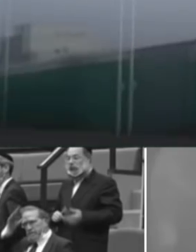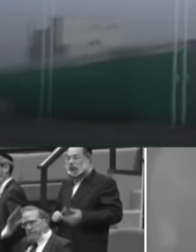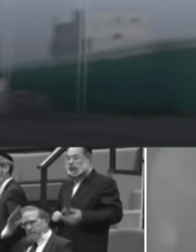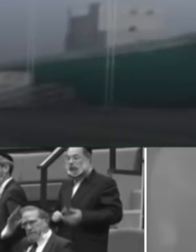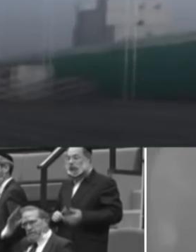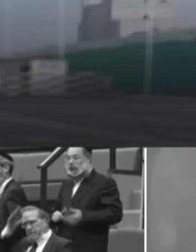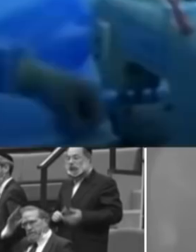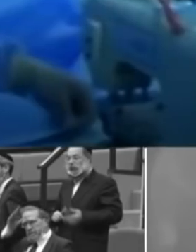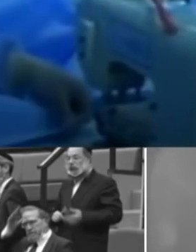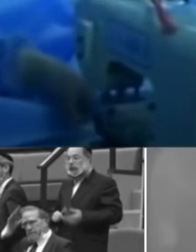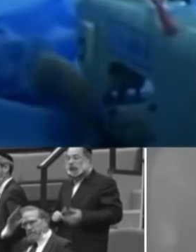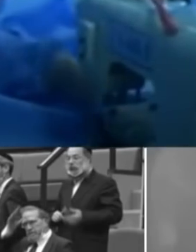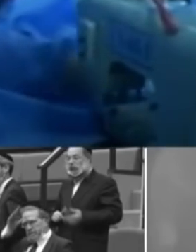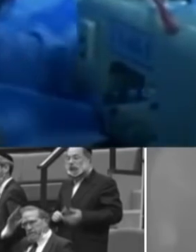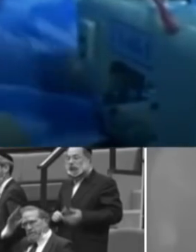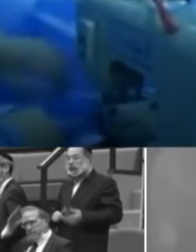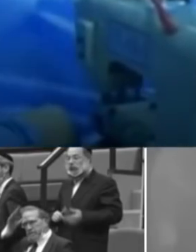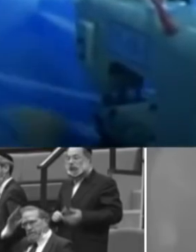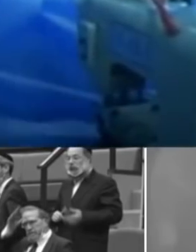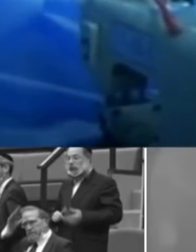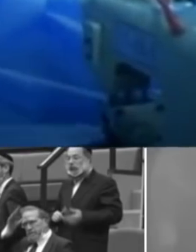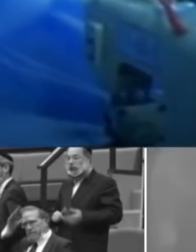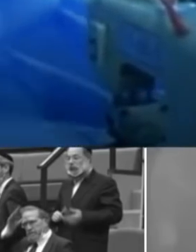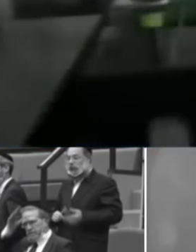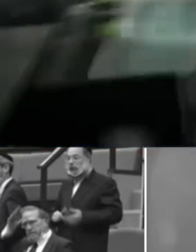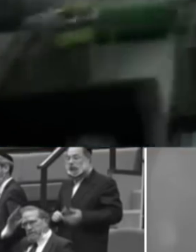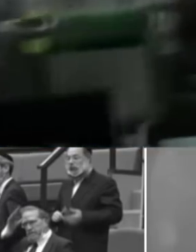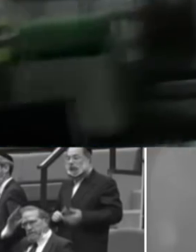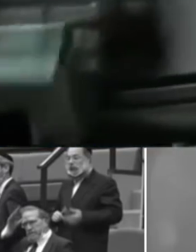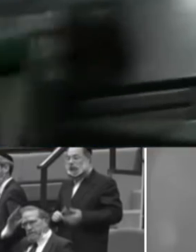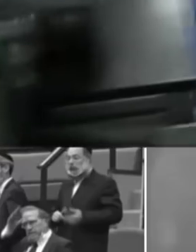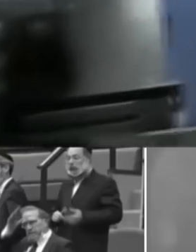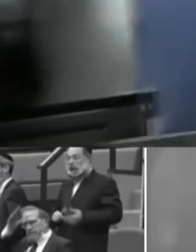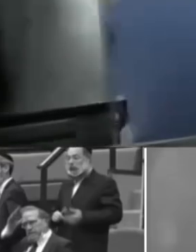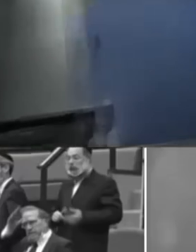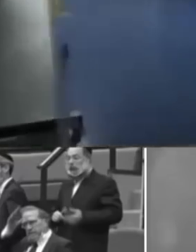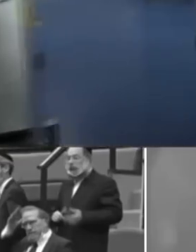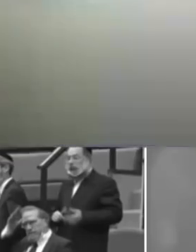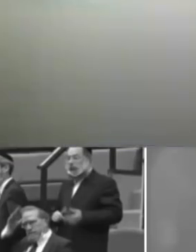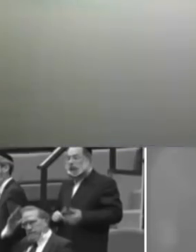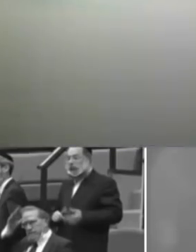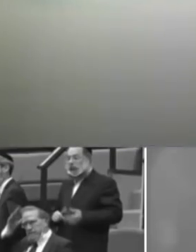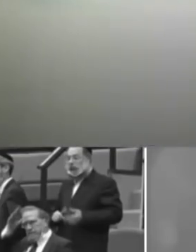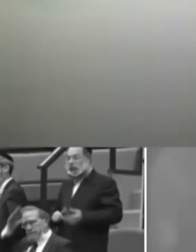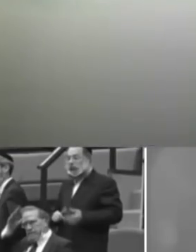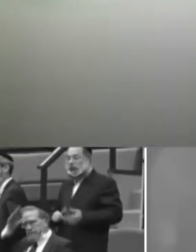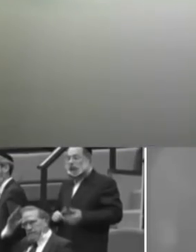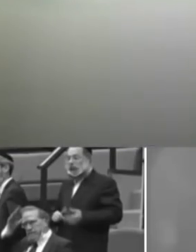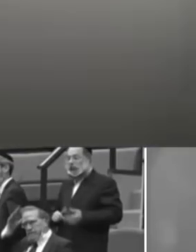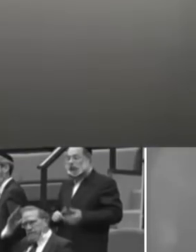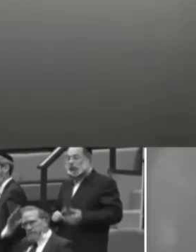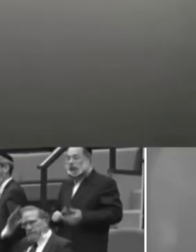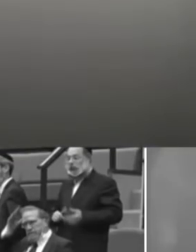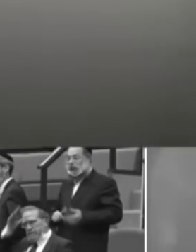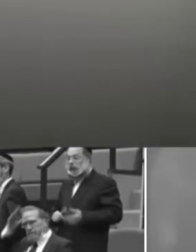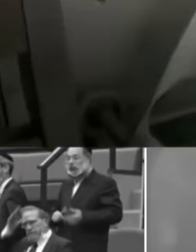camp. מבט מקרוב למפעלים בסין. מה יקרה למי שיסרבו לייצר את המסכות ששומרות עלינו? They entered her home and